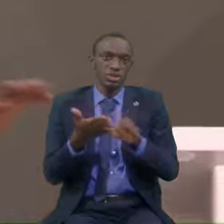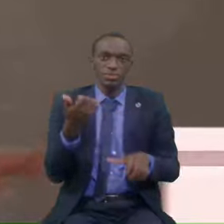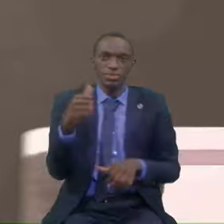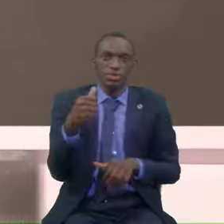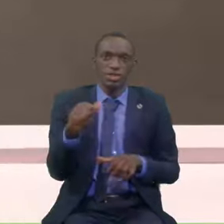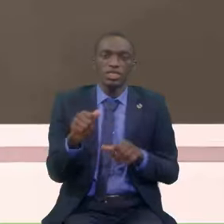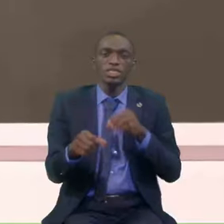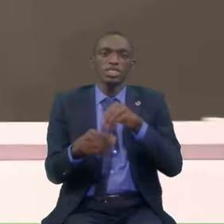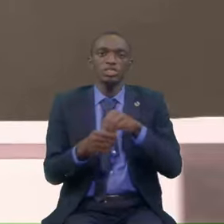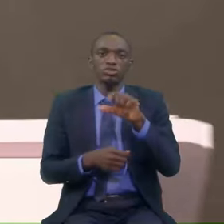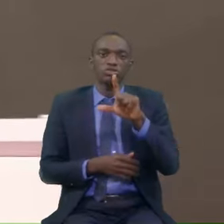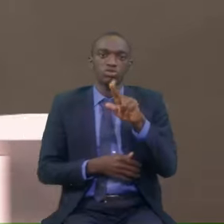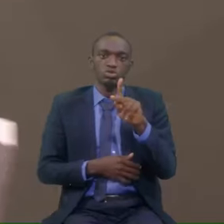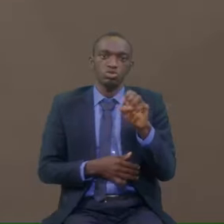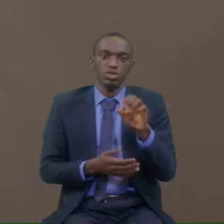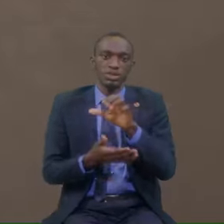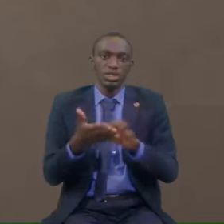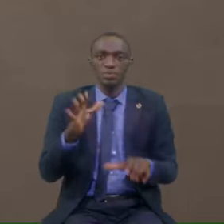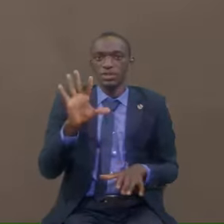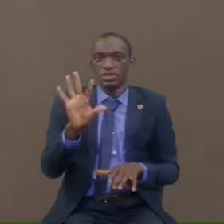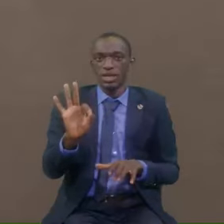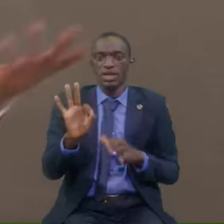en Luc chapitre 9.